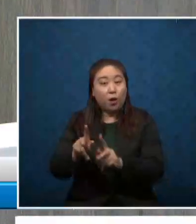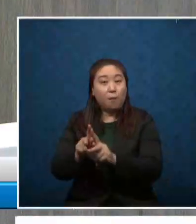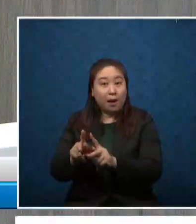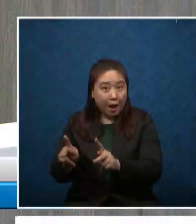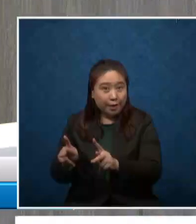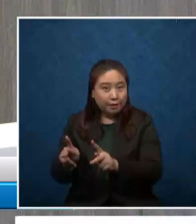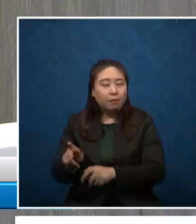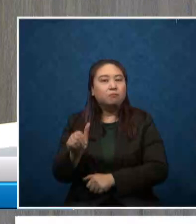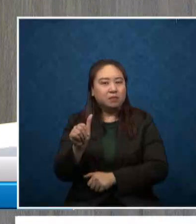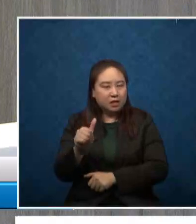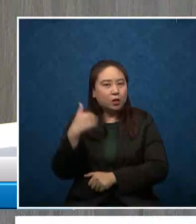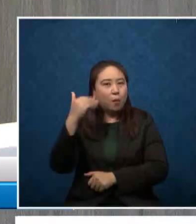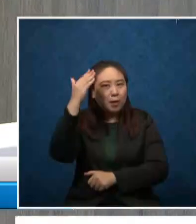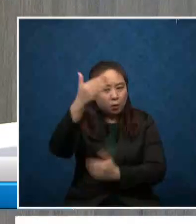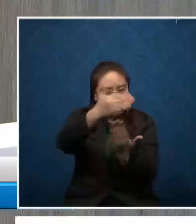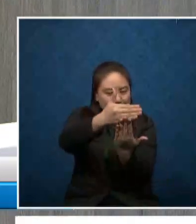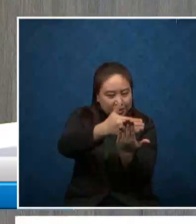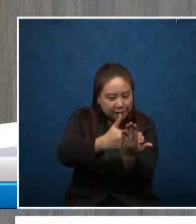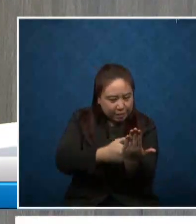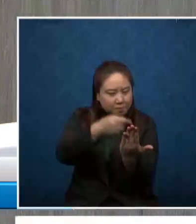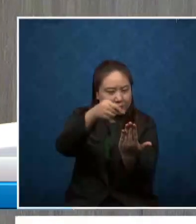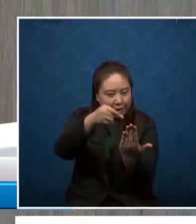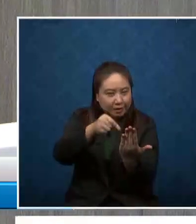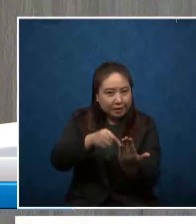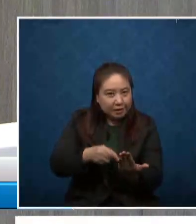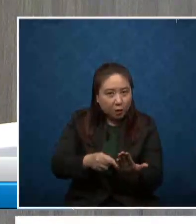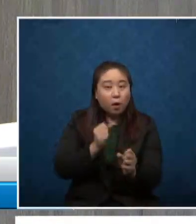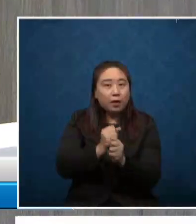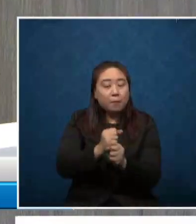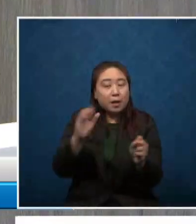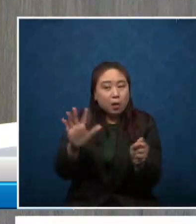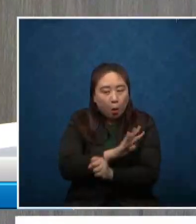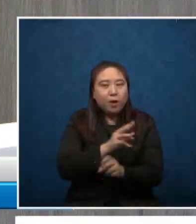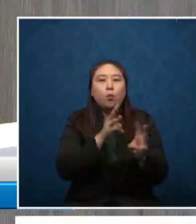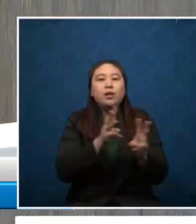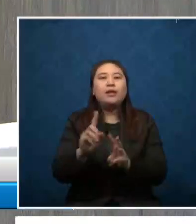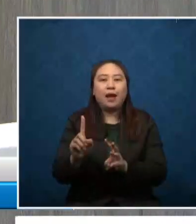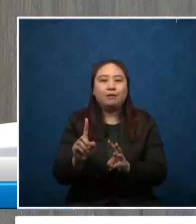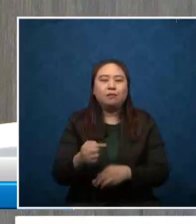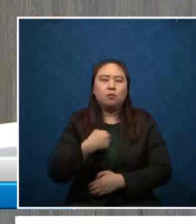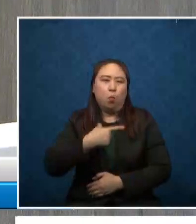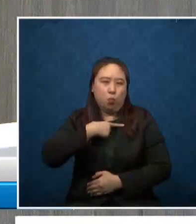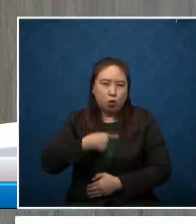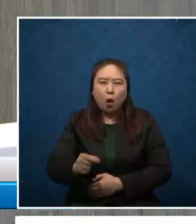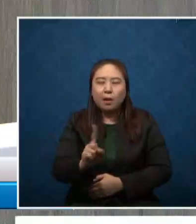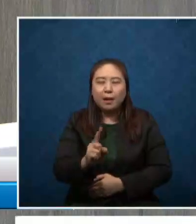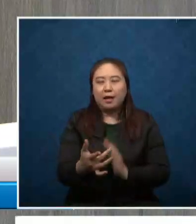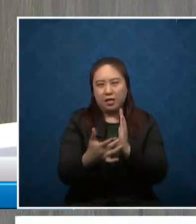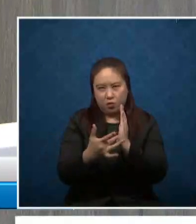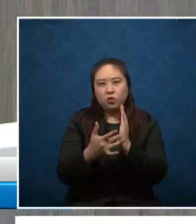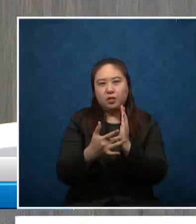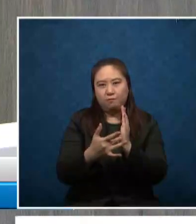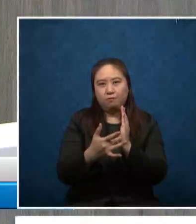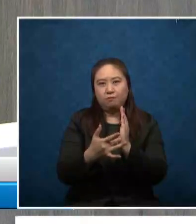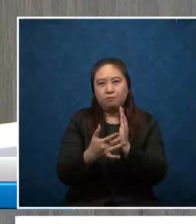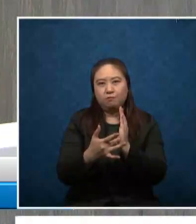มคงตองมเช็ลิส วจะทำใหสมicanaได้อย่างไรที่ผมชอบใจมาๆ กคเรื่องของการใช้เทคโโีนะครับ